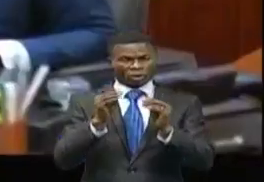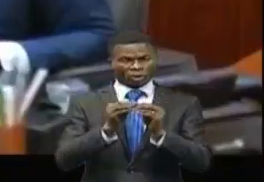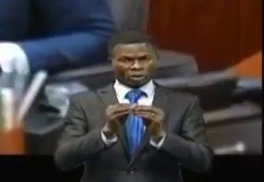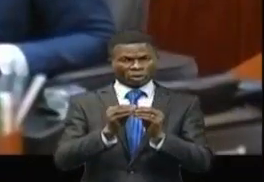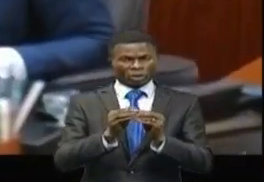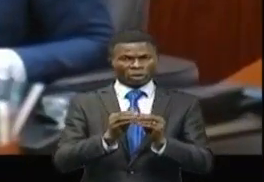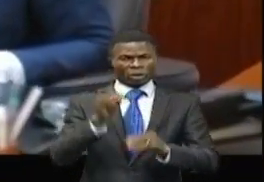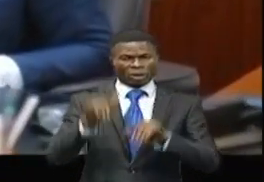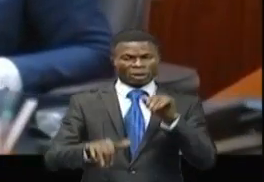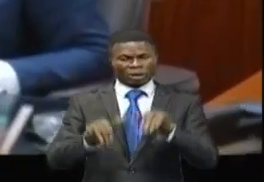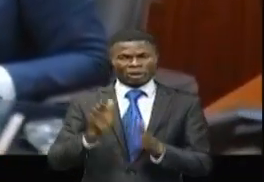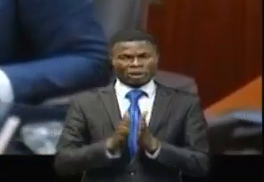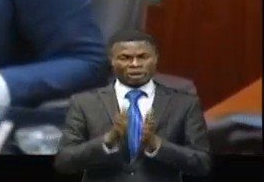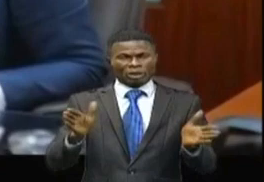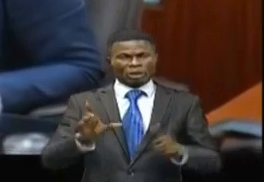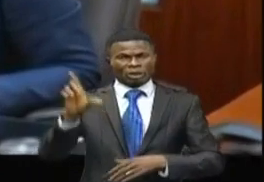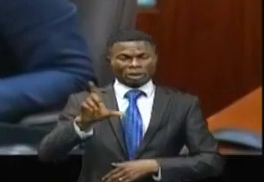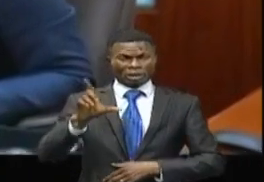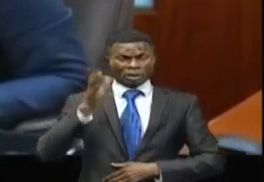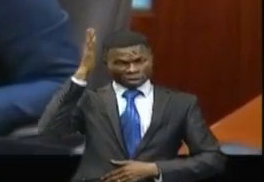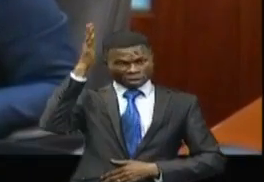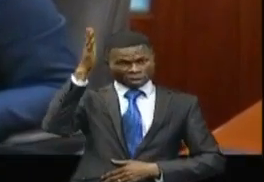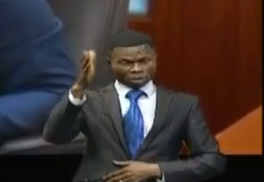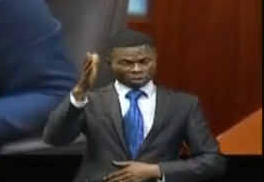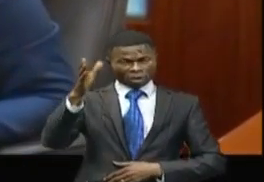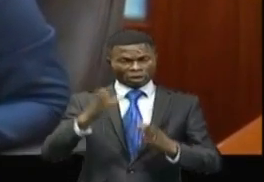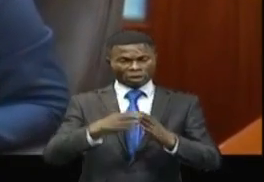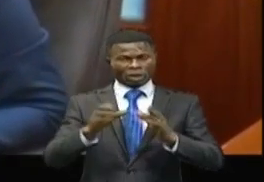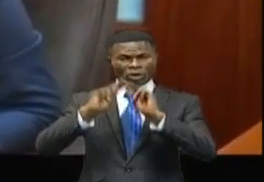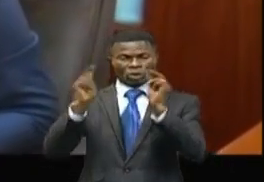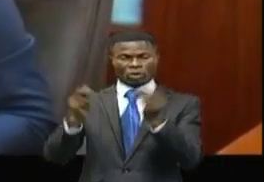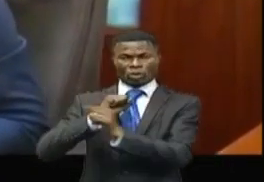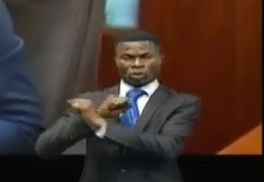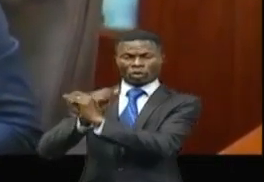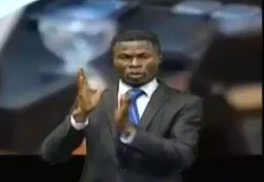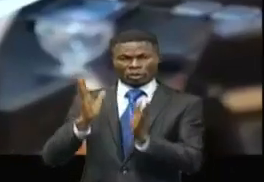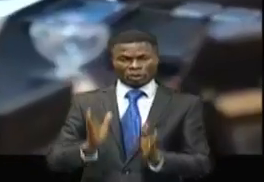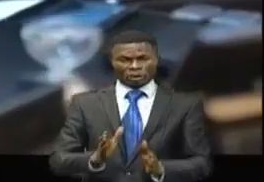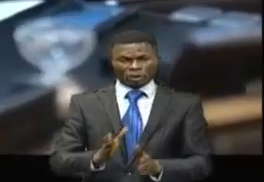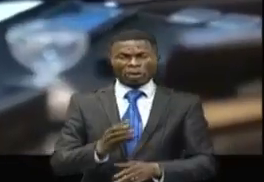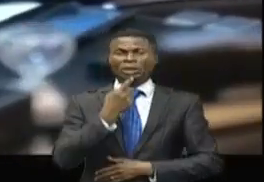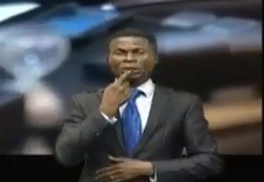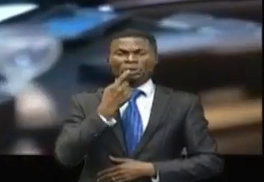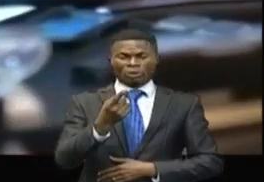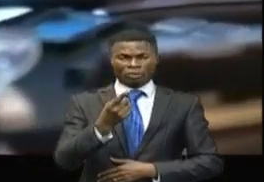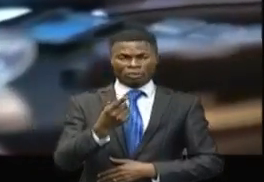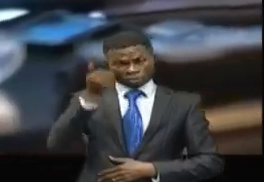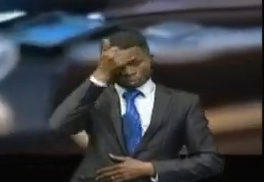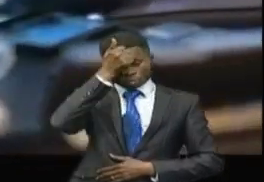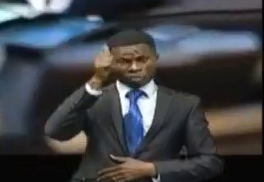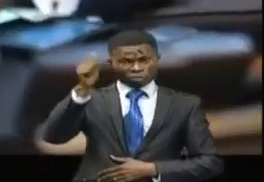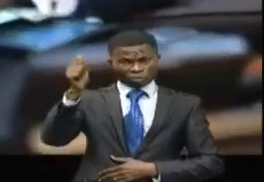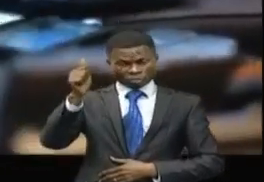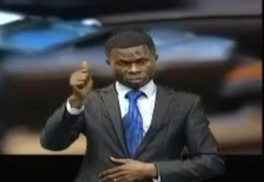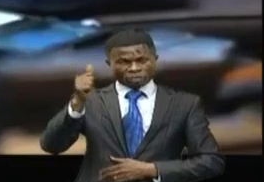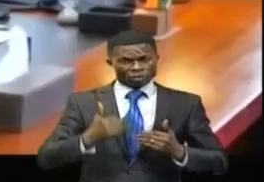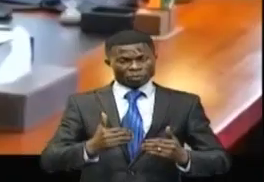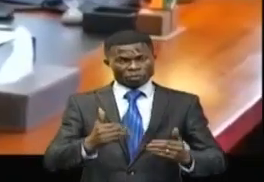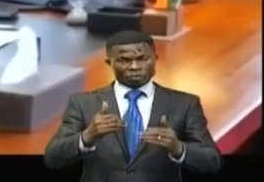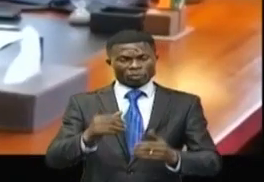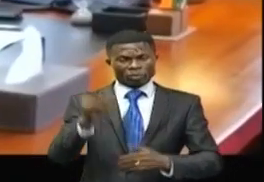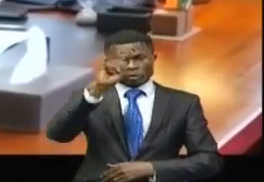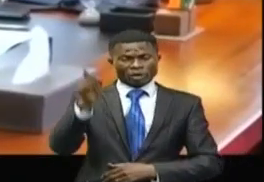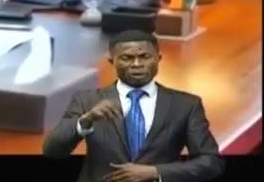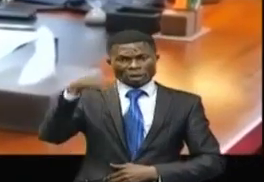le secrétaire général de lundi prochain avec les syndicats il a été noté que la grève en cours n'est suivi qu'à 30%